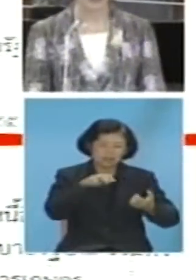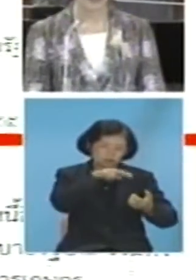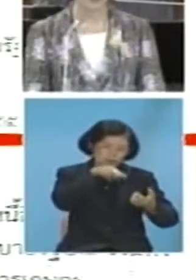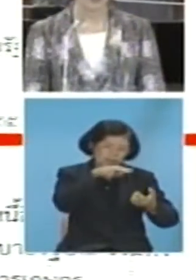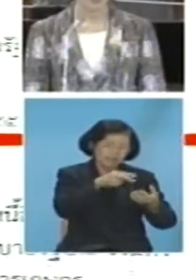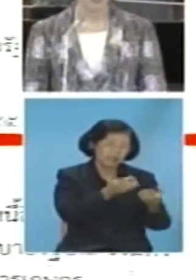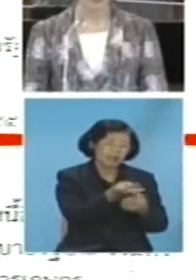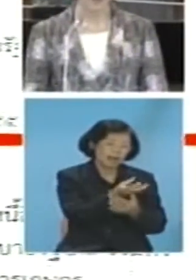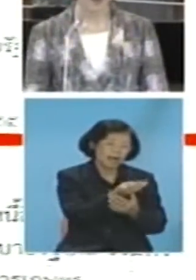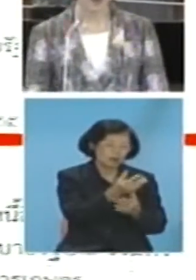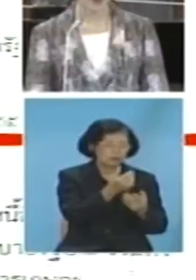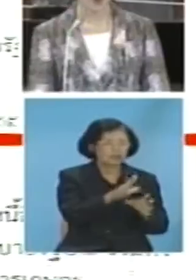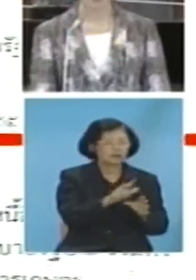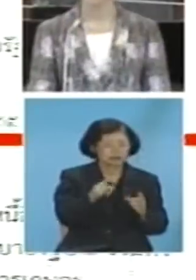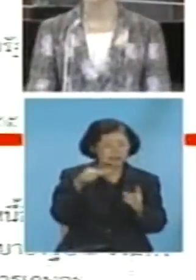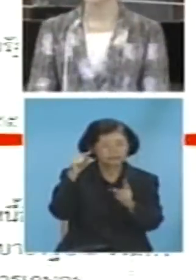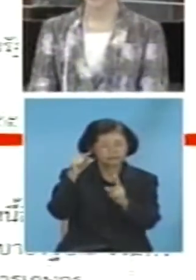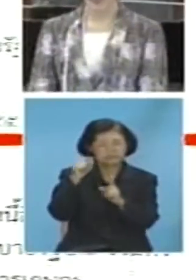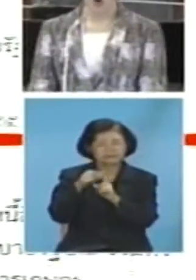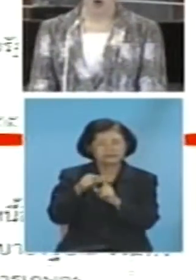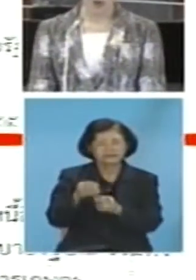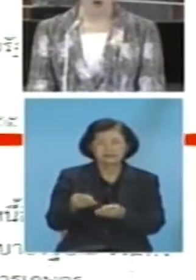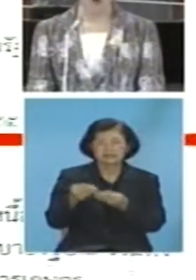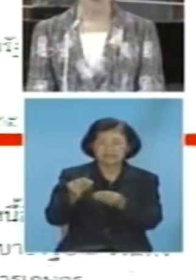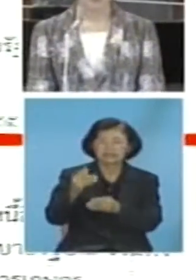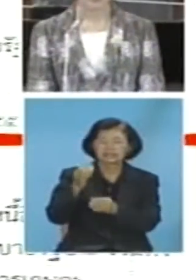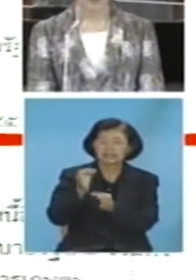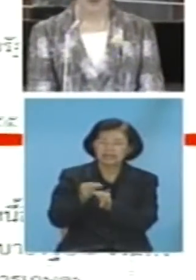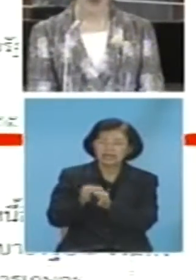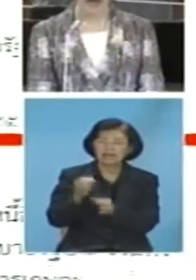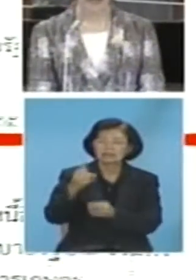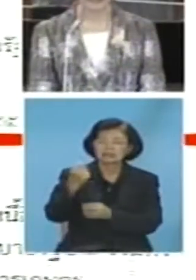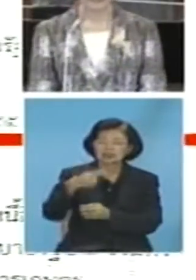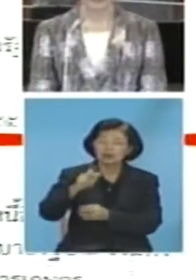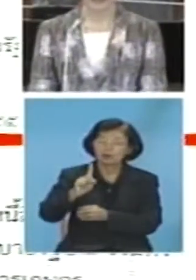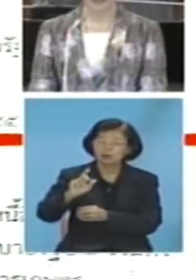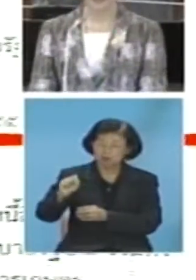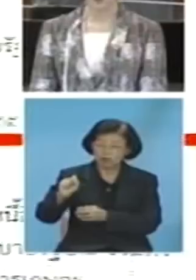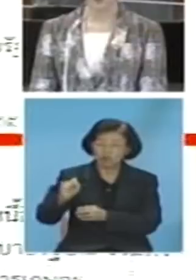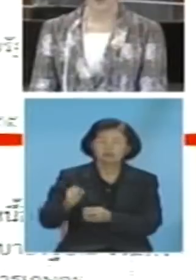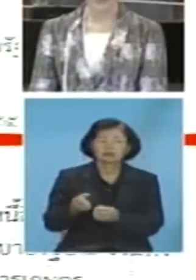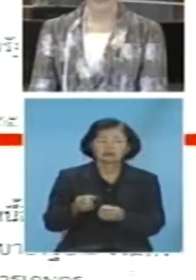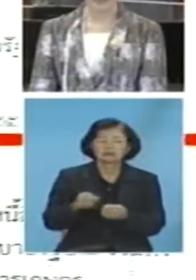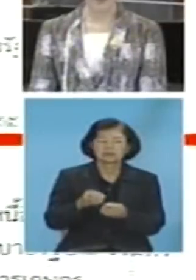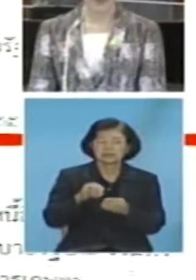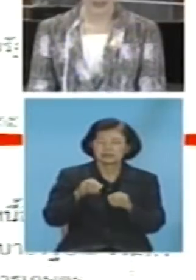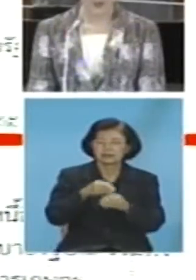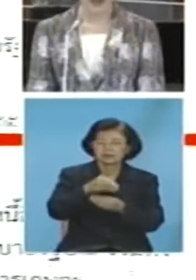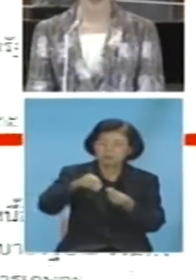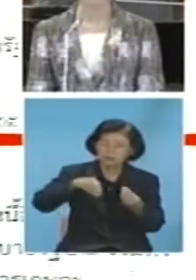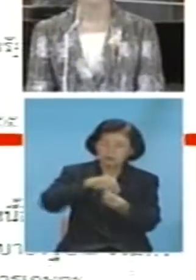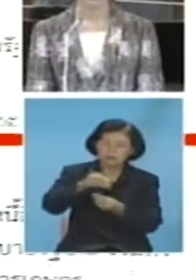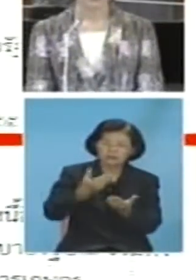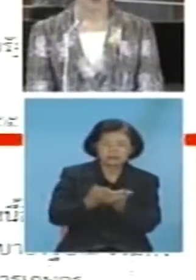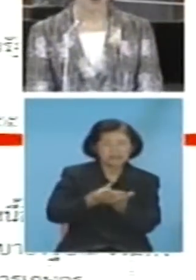แรกแล้วก็ยังมีวัตถุประสงค์ที่จะให้ธกส.สามารถบริหารจัดการเงินทุนหมุนเวียนได้อย่างมีประสิทธิภ